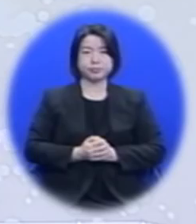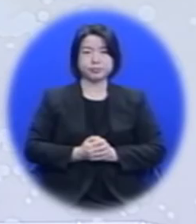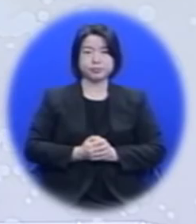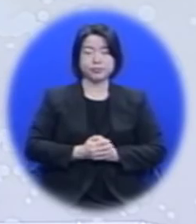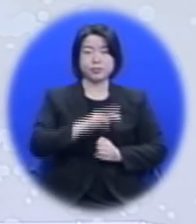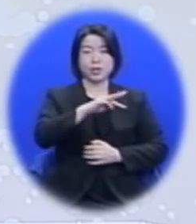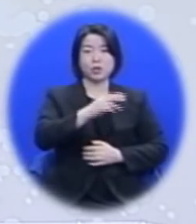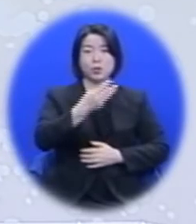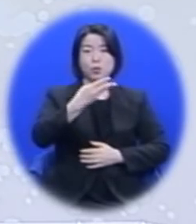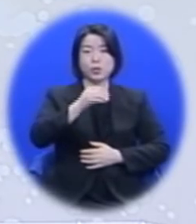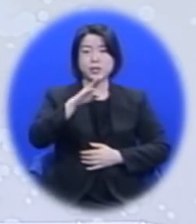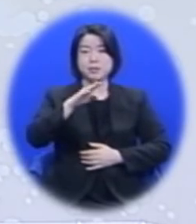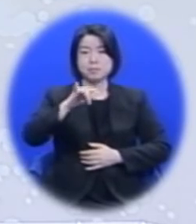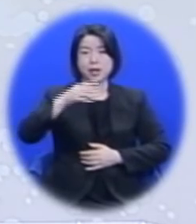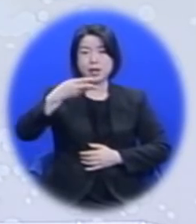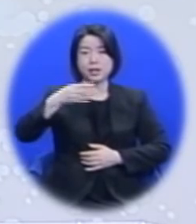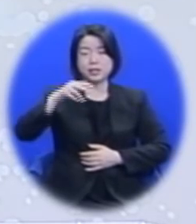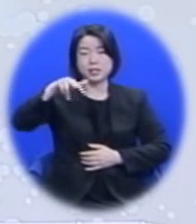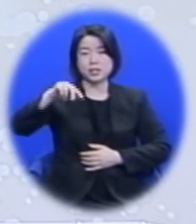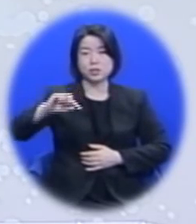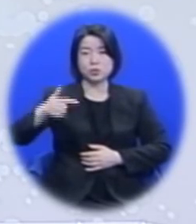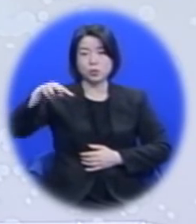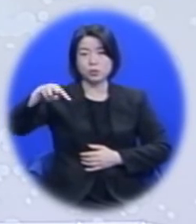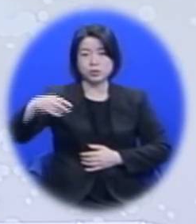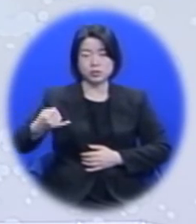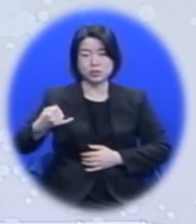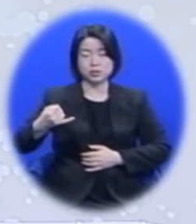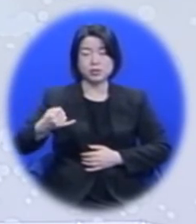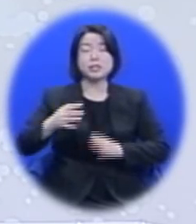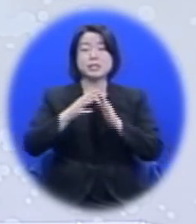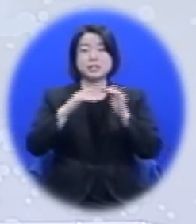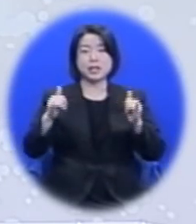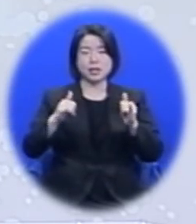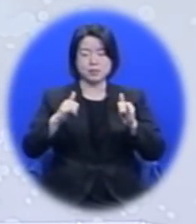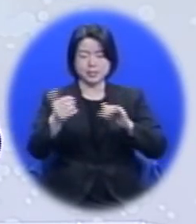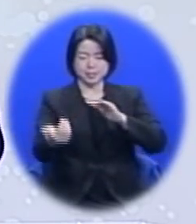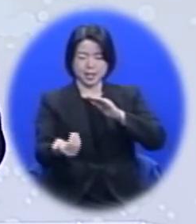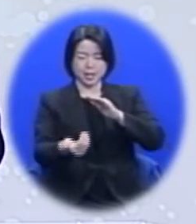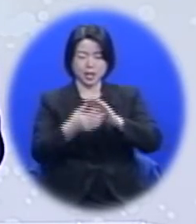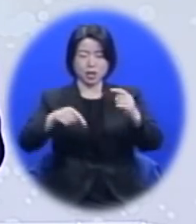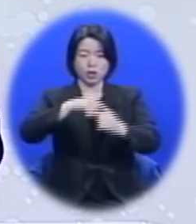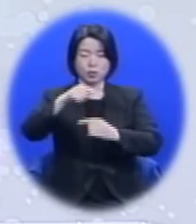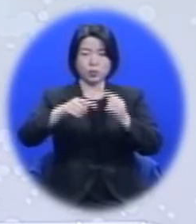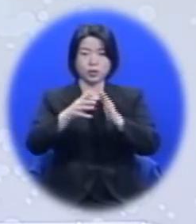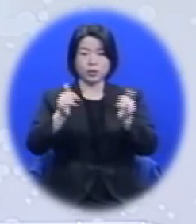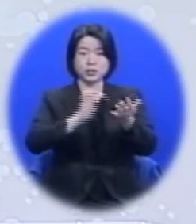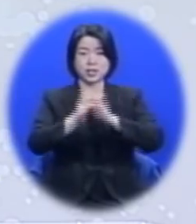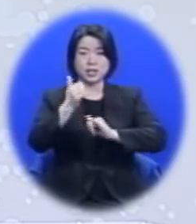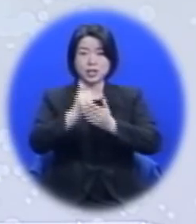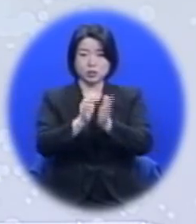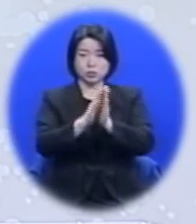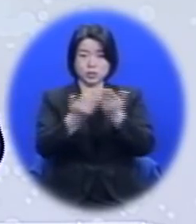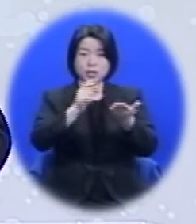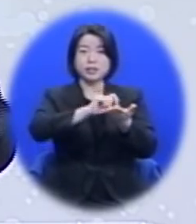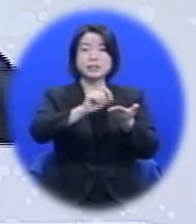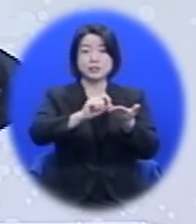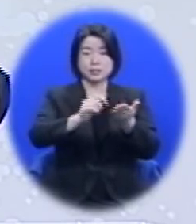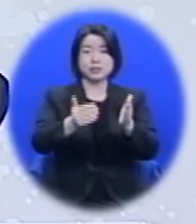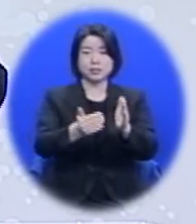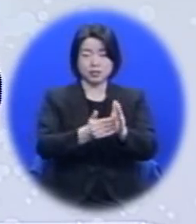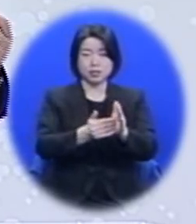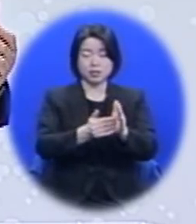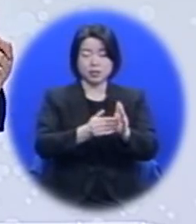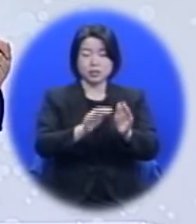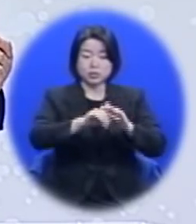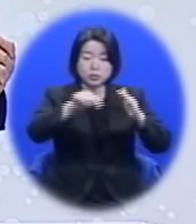로리 베스 존스라고 하는 분이 최고 경영자 예수라고 하는 책을 쓰시면서 그 책 속에서 예수님은